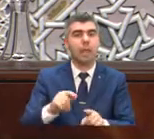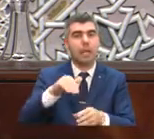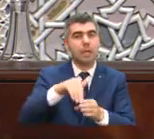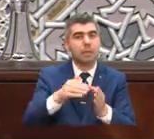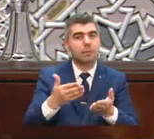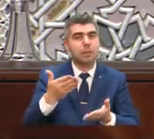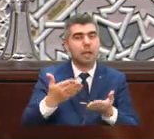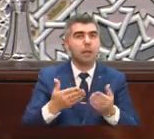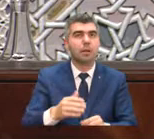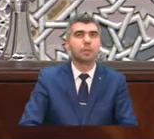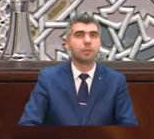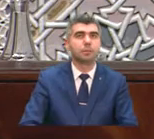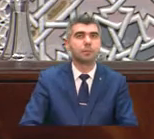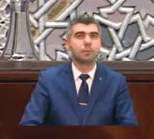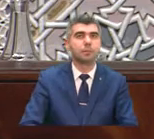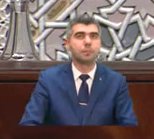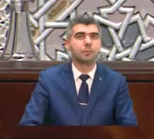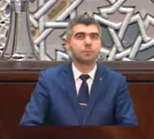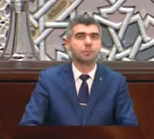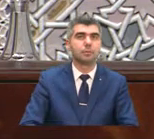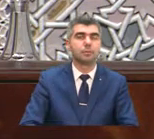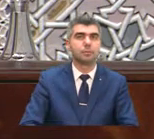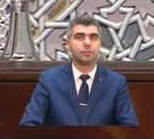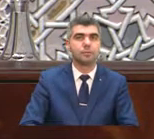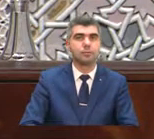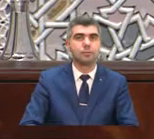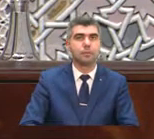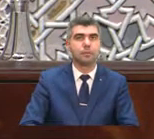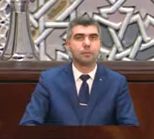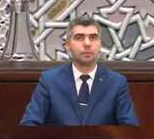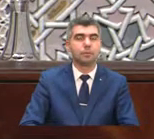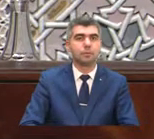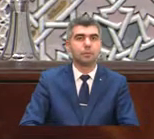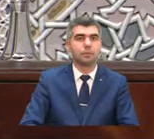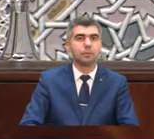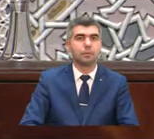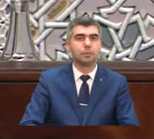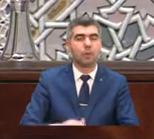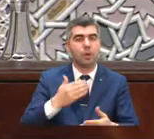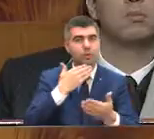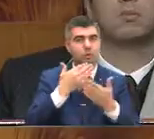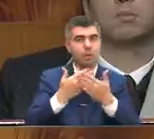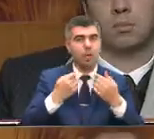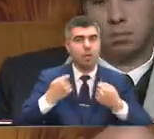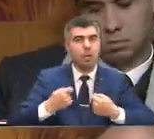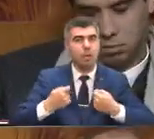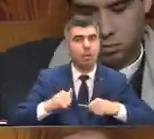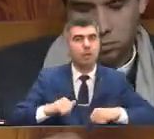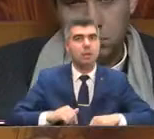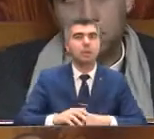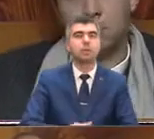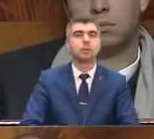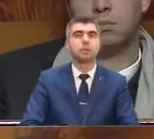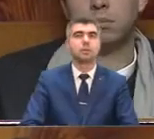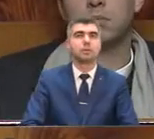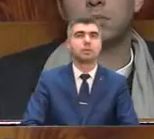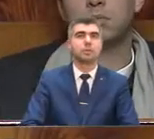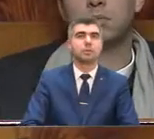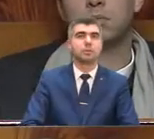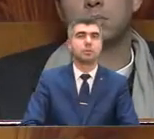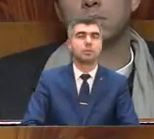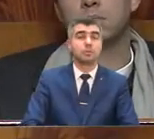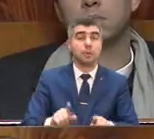والتعادلية، تفضلوا السيد النائب. شكرا السيد الرئيس. السيد الوزير المحترم،